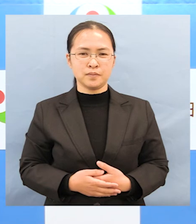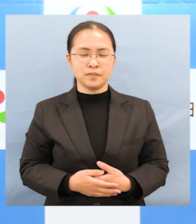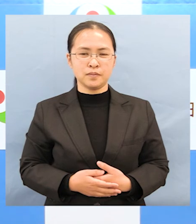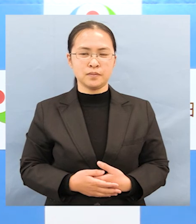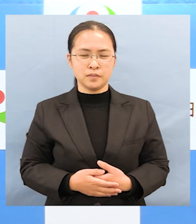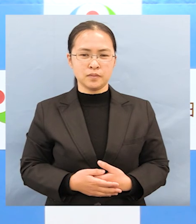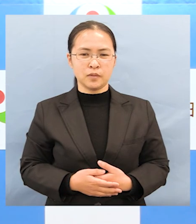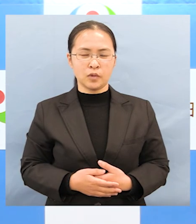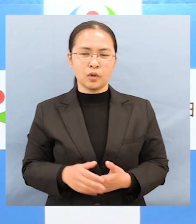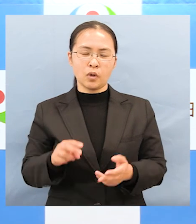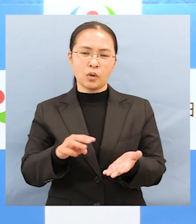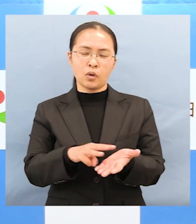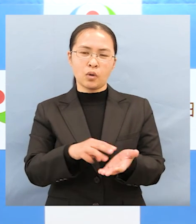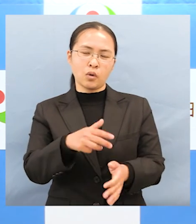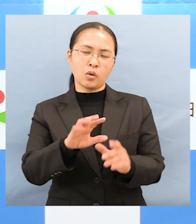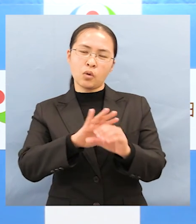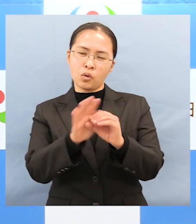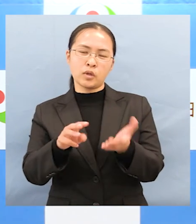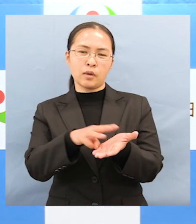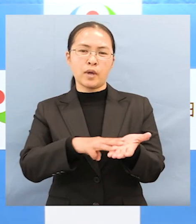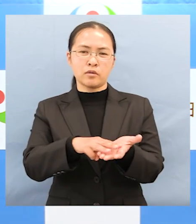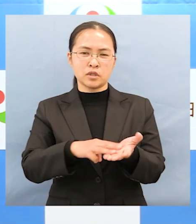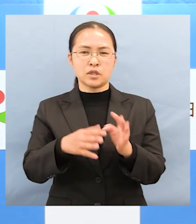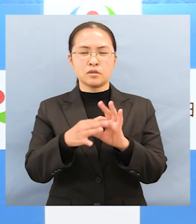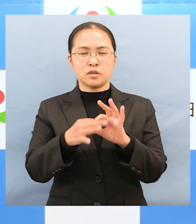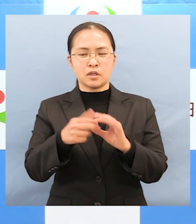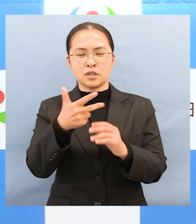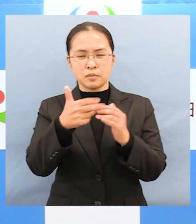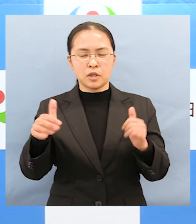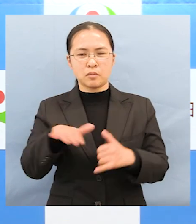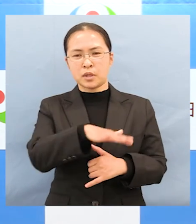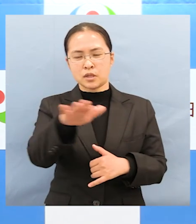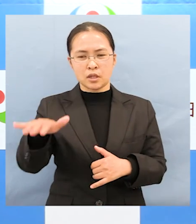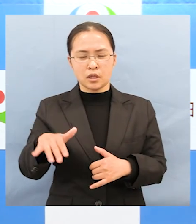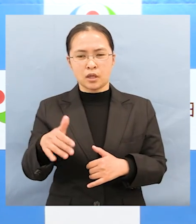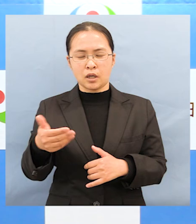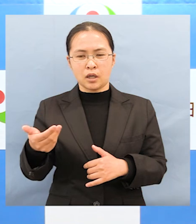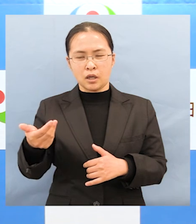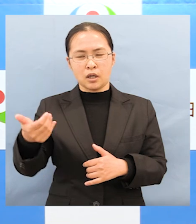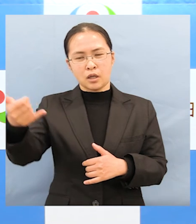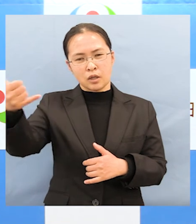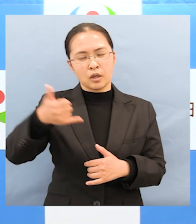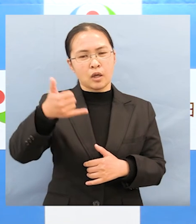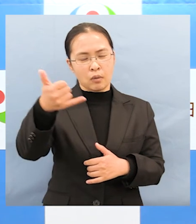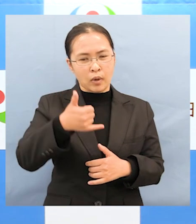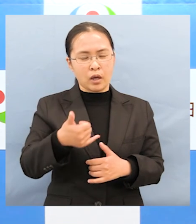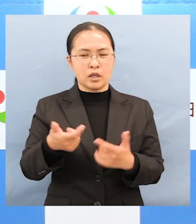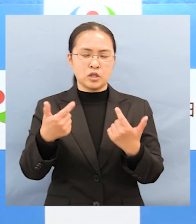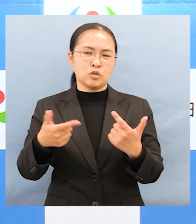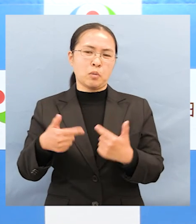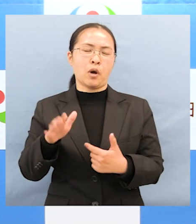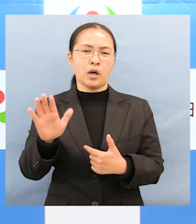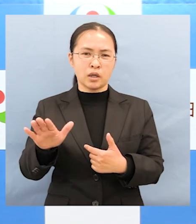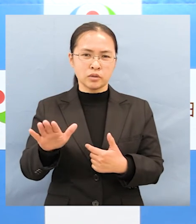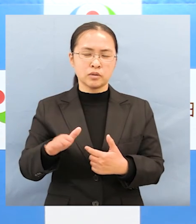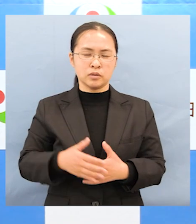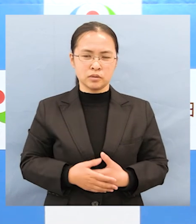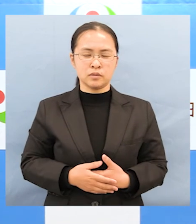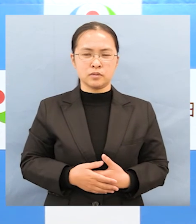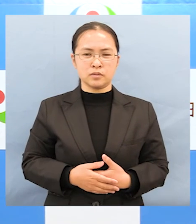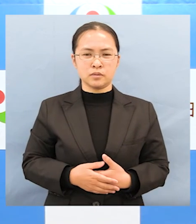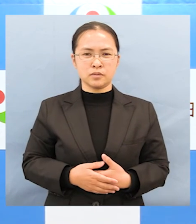いずれにしてもこのコロナワクチンについては、市民の皆さんからの問い合わせも、連日のように入っているということであります